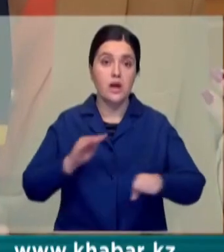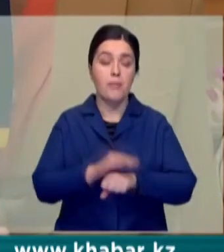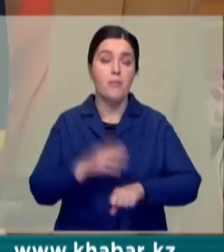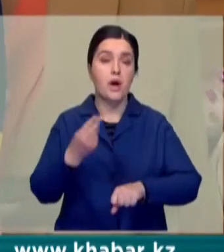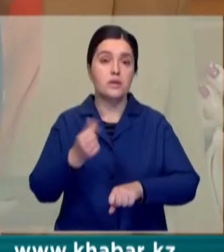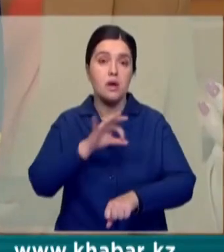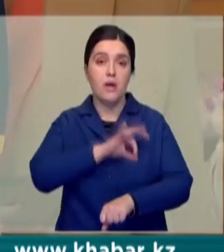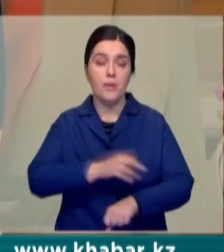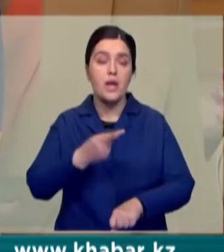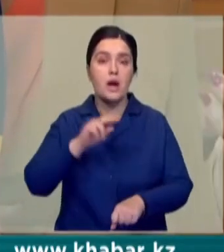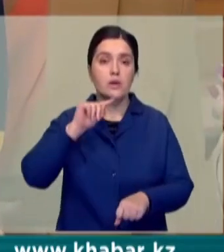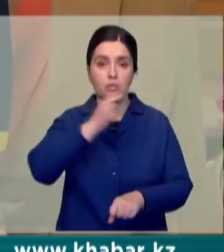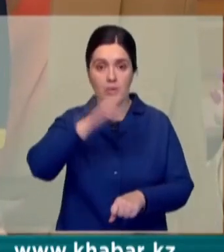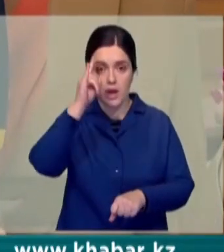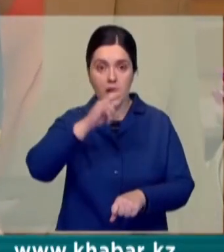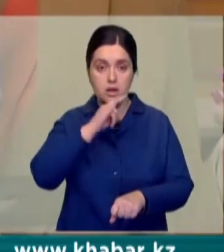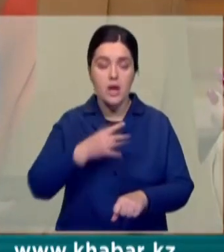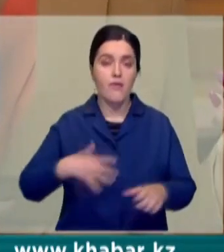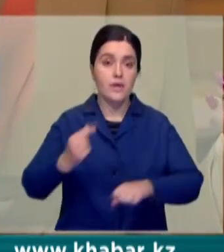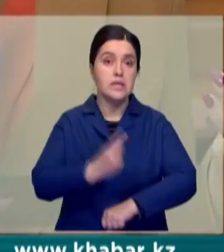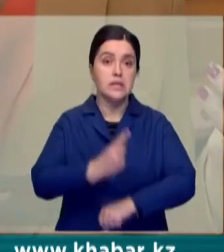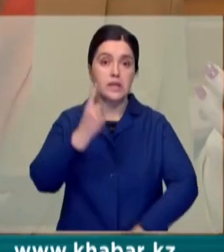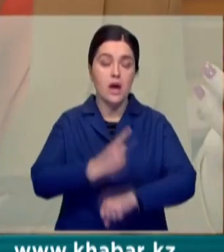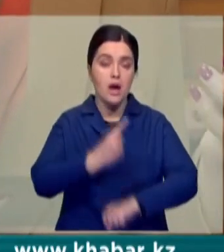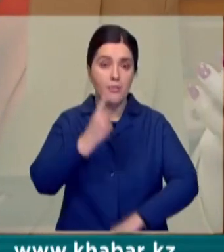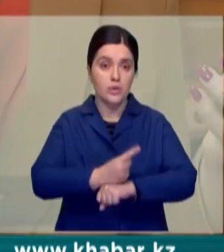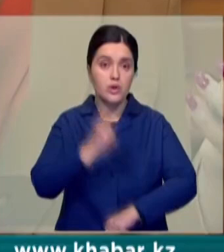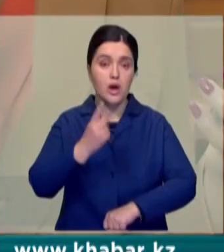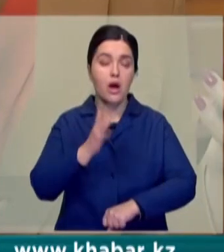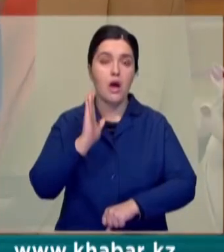средства для нашей экономики, так как все запуски будут